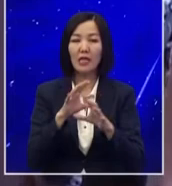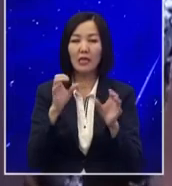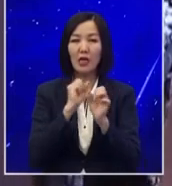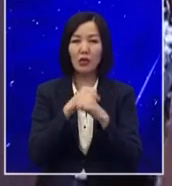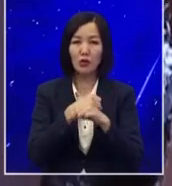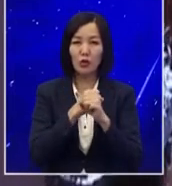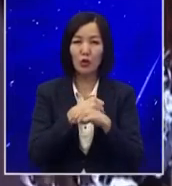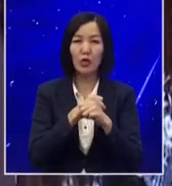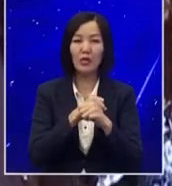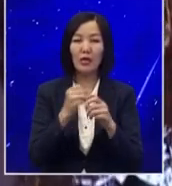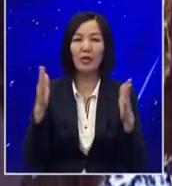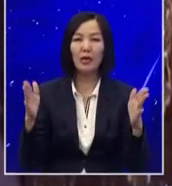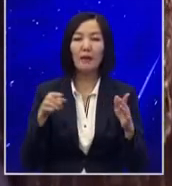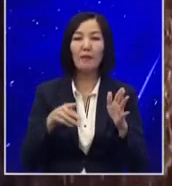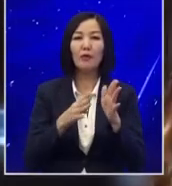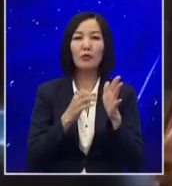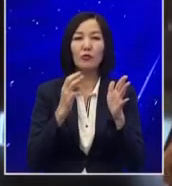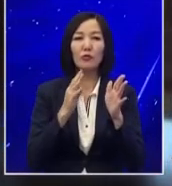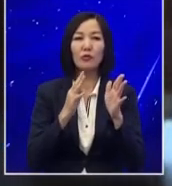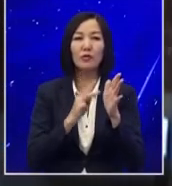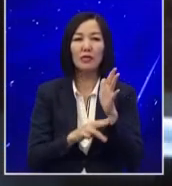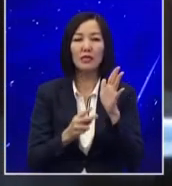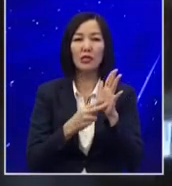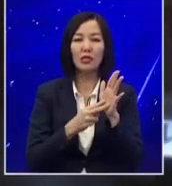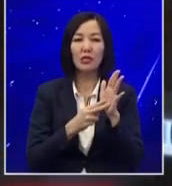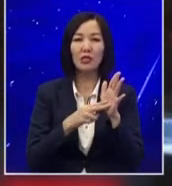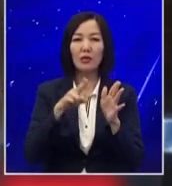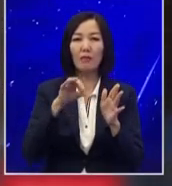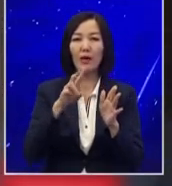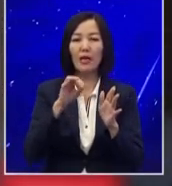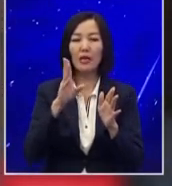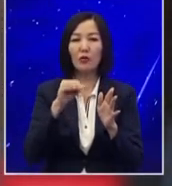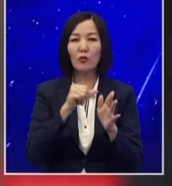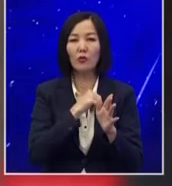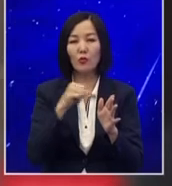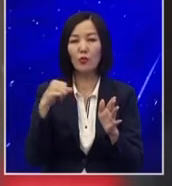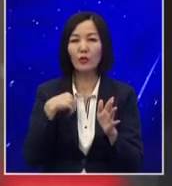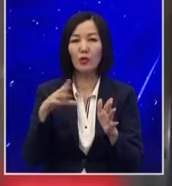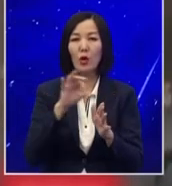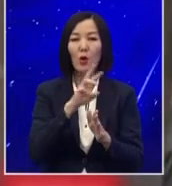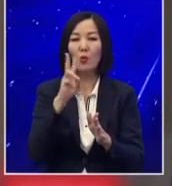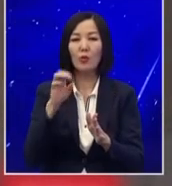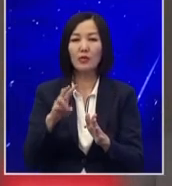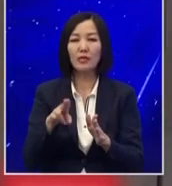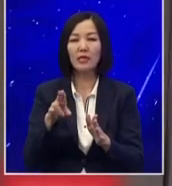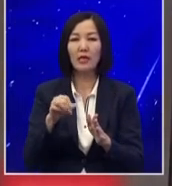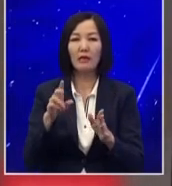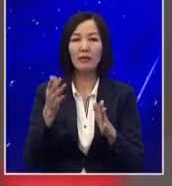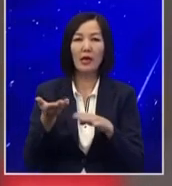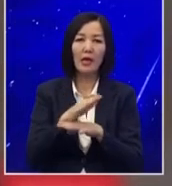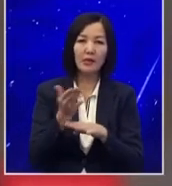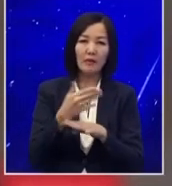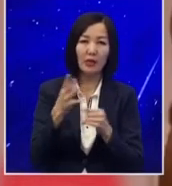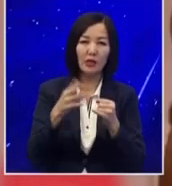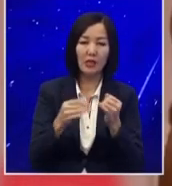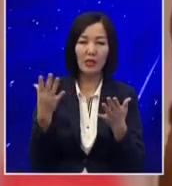бірі. Прагметрі 1987 жылы әуесқой палеотолог Стен Секрисінің оңтүстік Докатадағы қазба жұмыстары кезінде